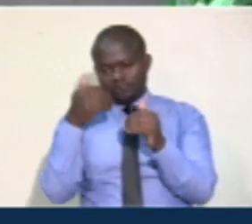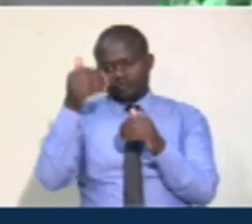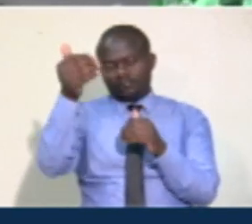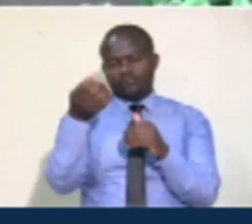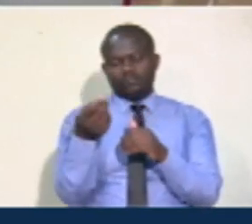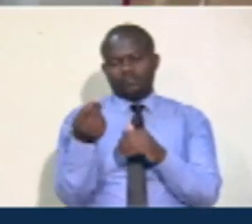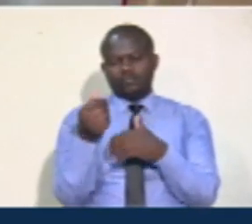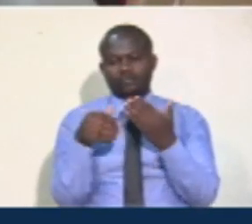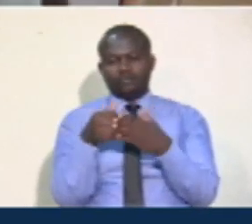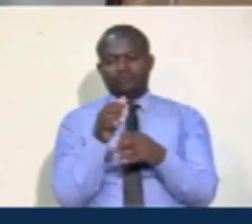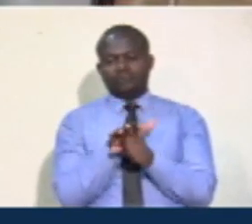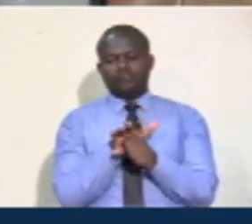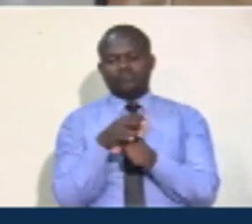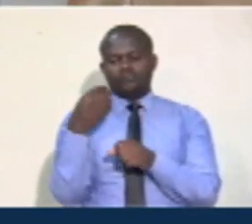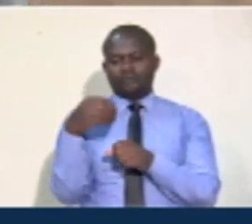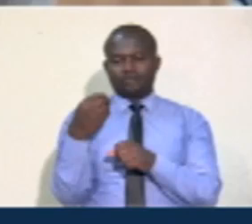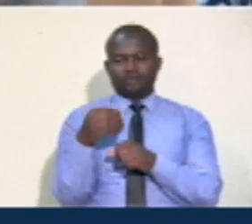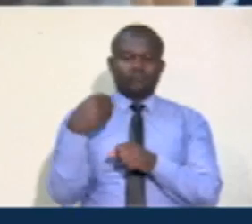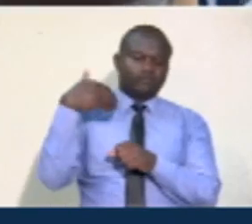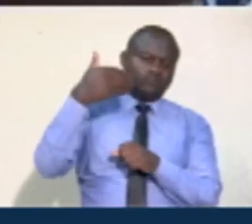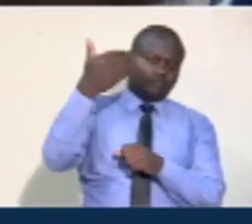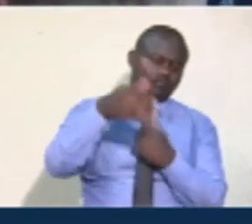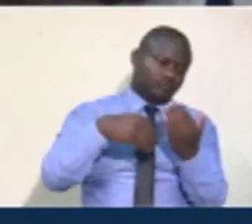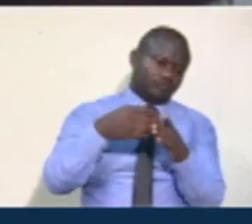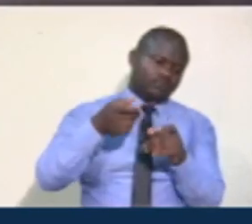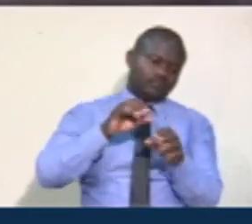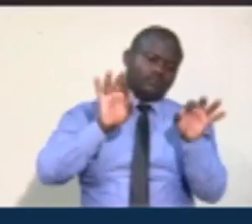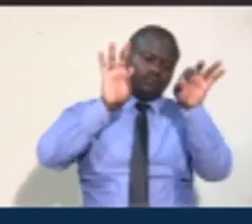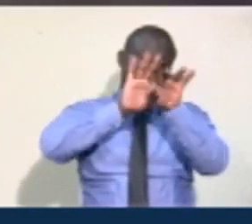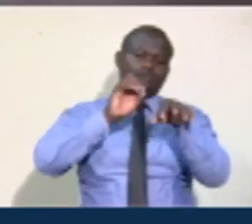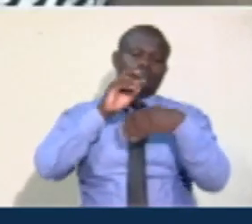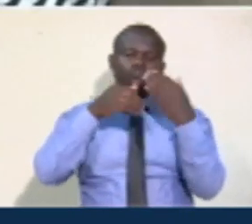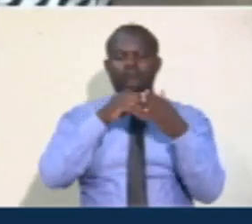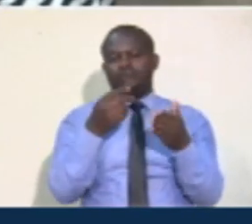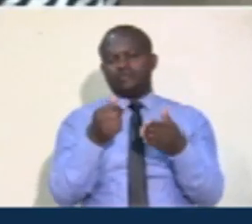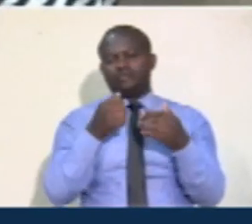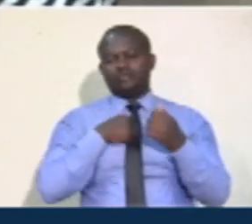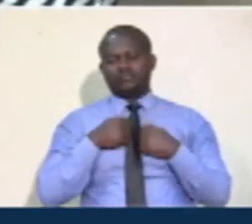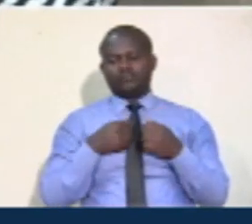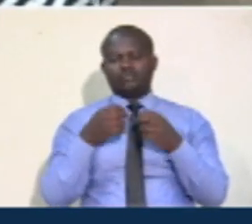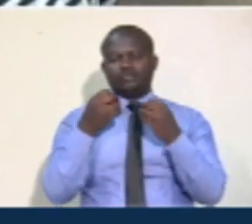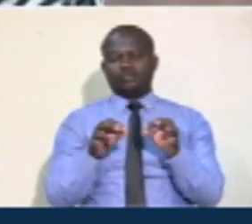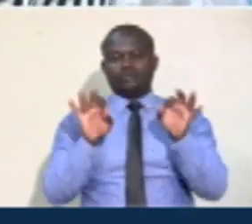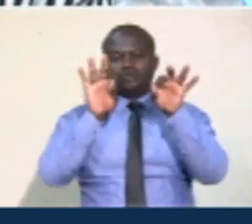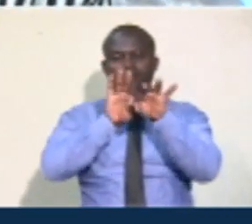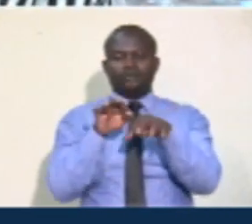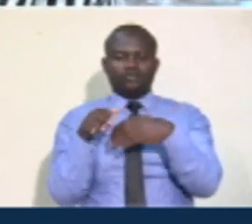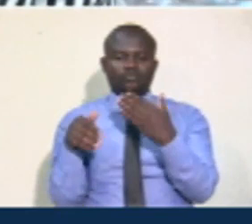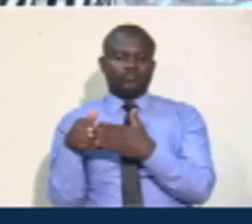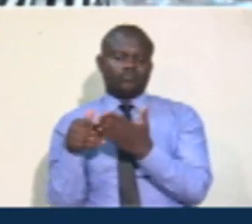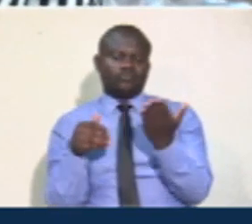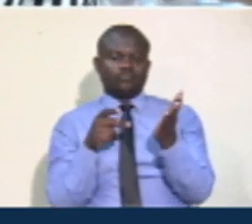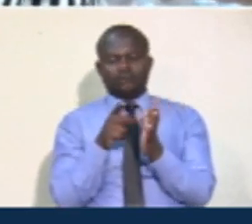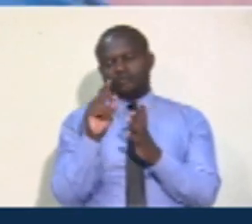amafaranga cyane cyane nk'idolari uko idolari ryiyongera agaciro cyangwa iyo rinyarwanda rita agaciro ni nako